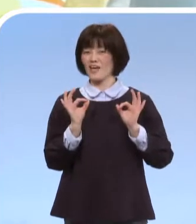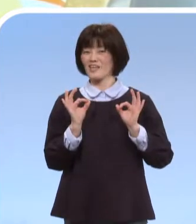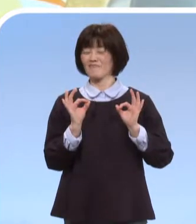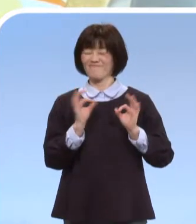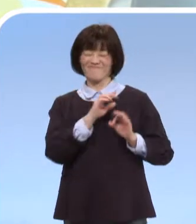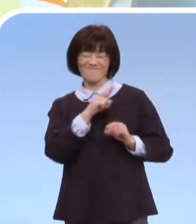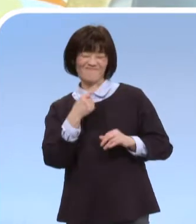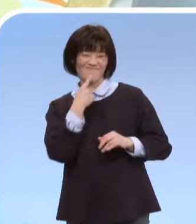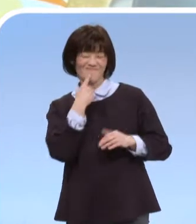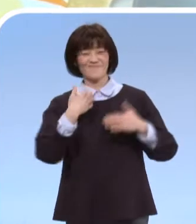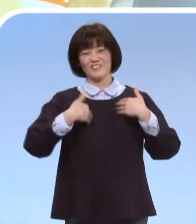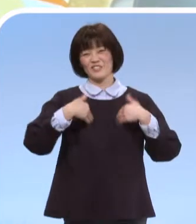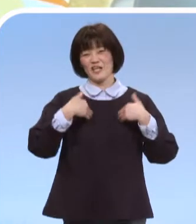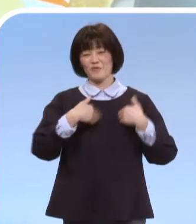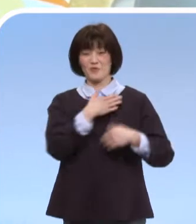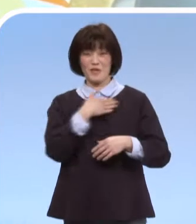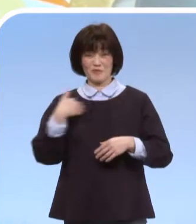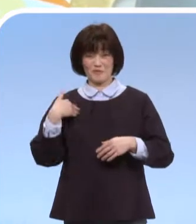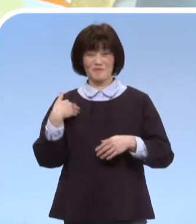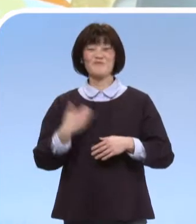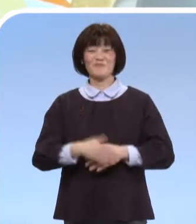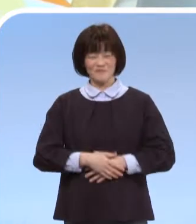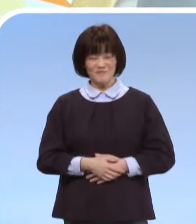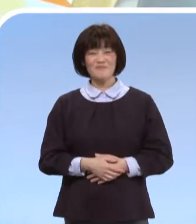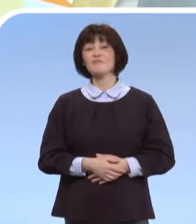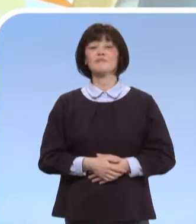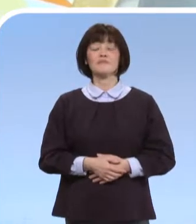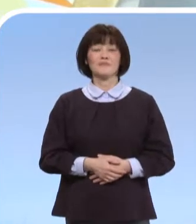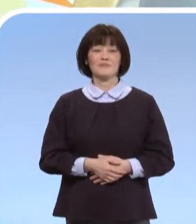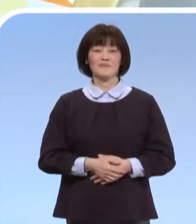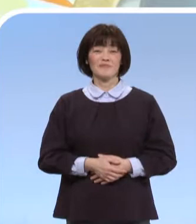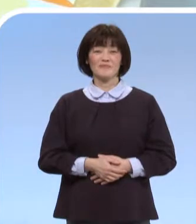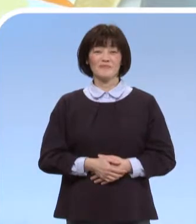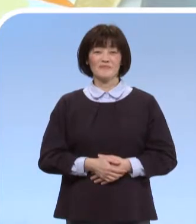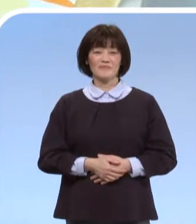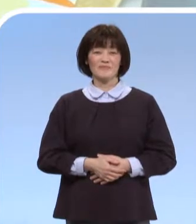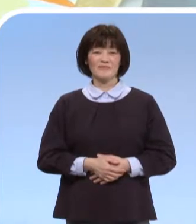べ方のバリエーションも楽しめるんです。